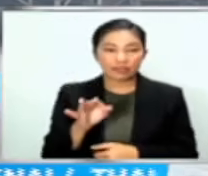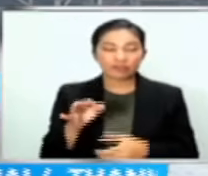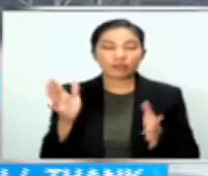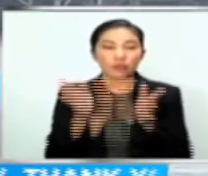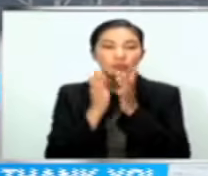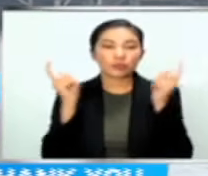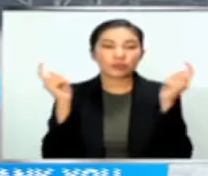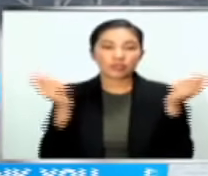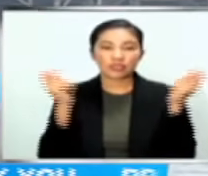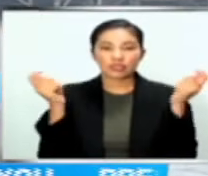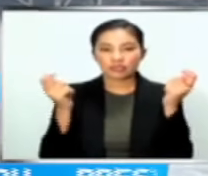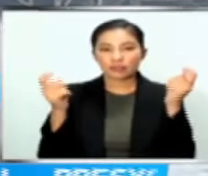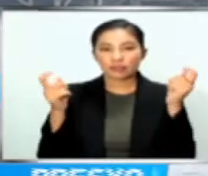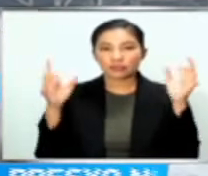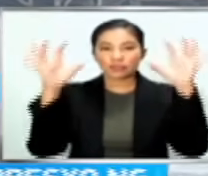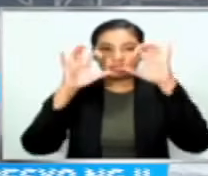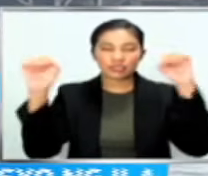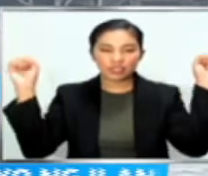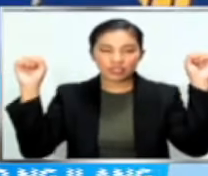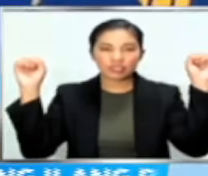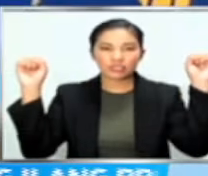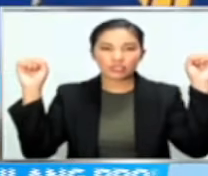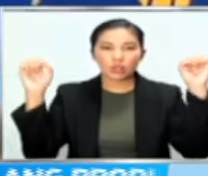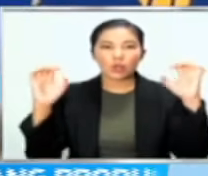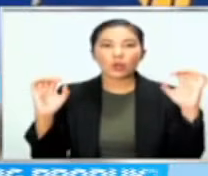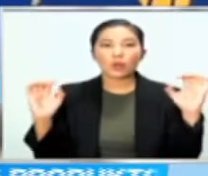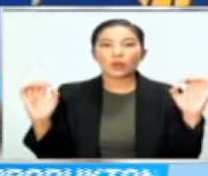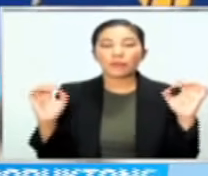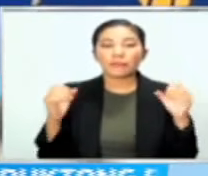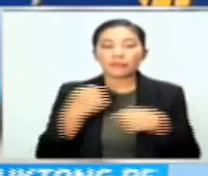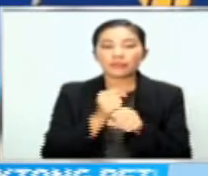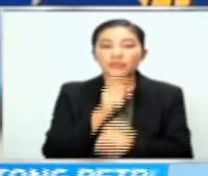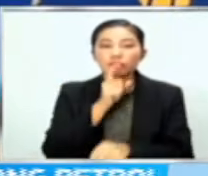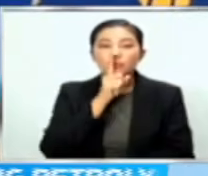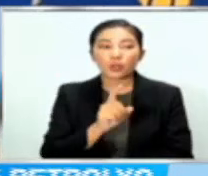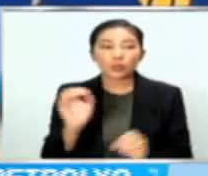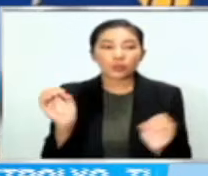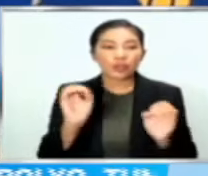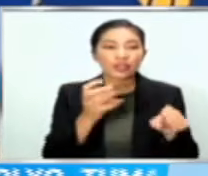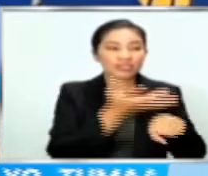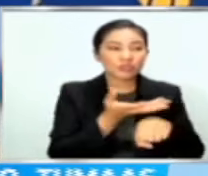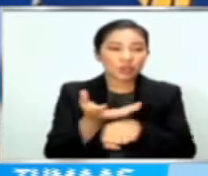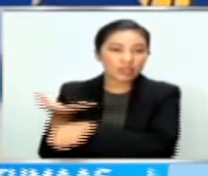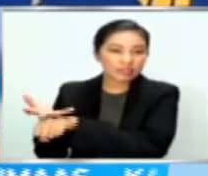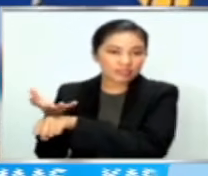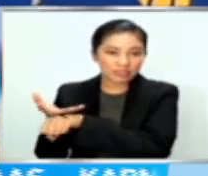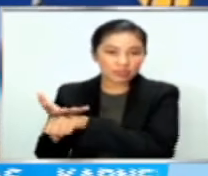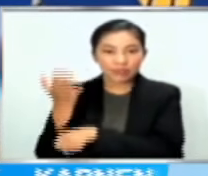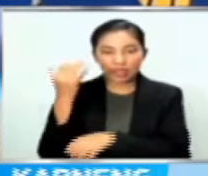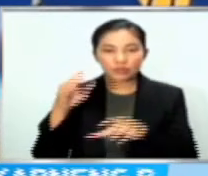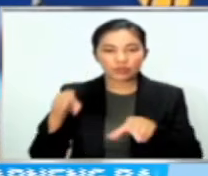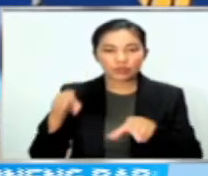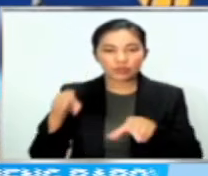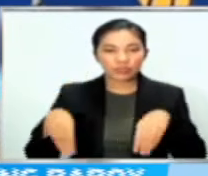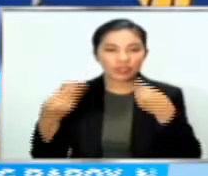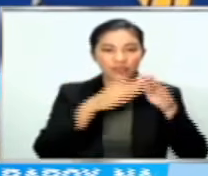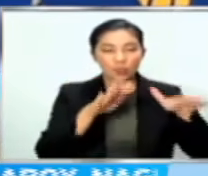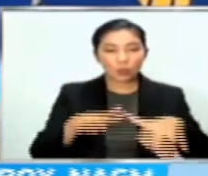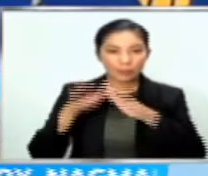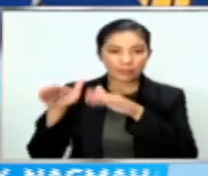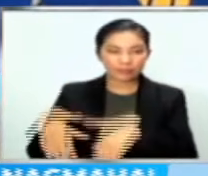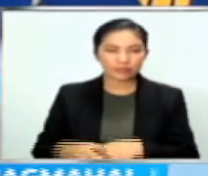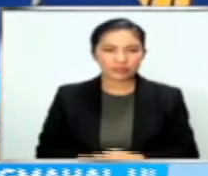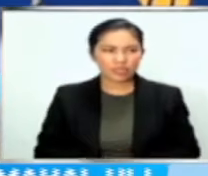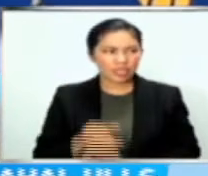niyang magkakaroon sila ng mga sariling tirahan. Pero sabihin mo ka isang salita na bigyan mo lahat at matapos